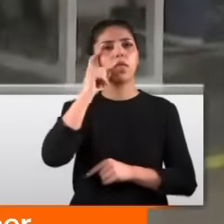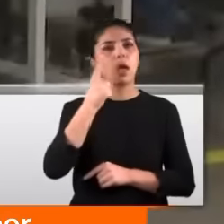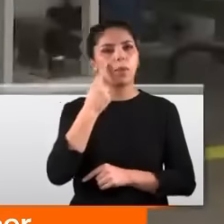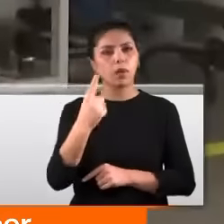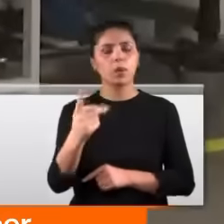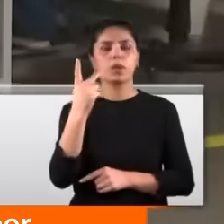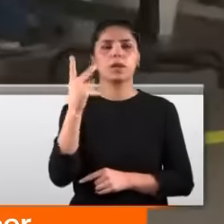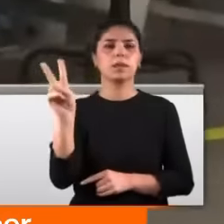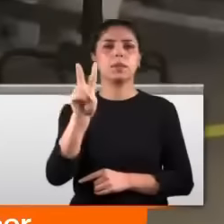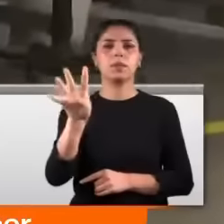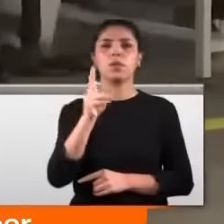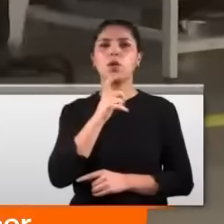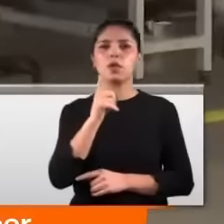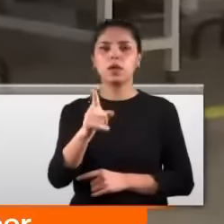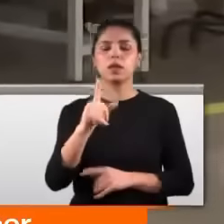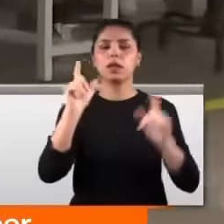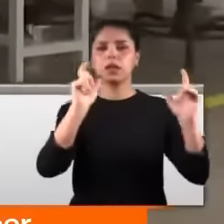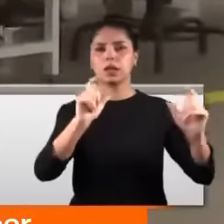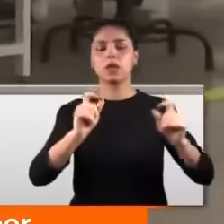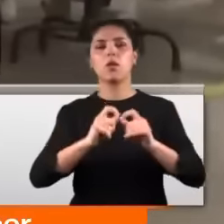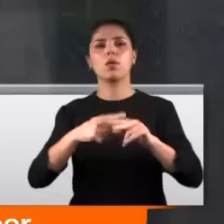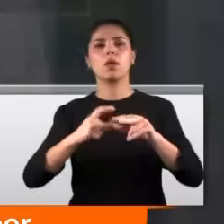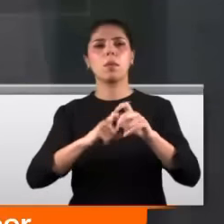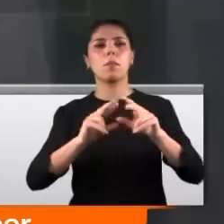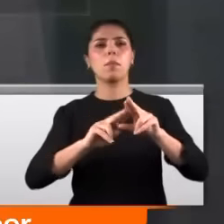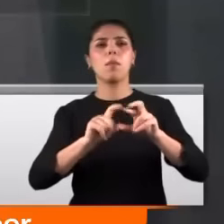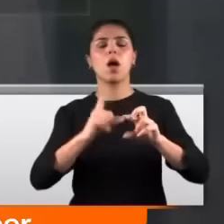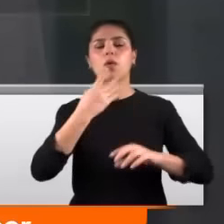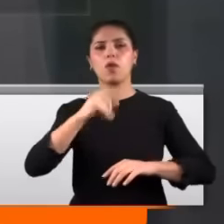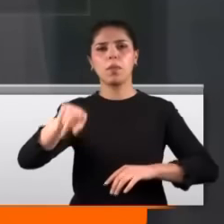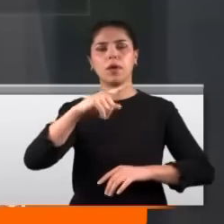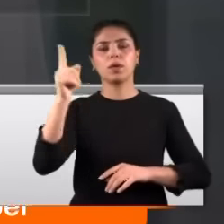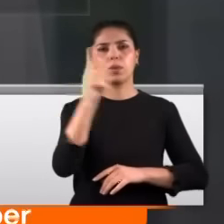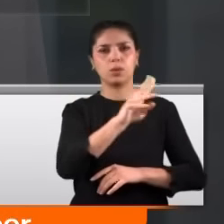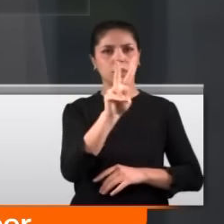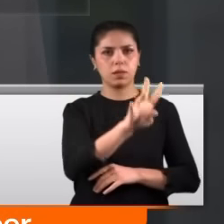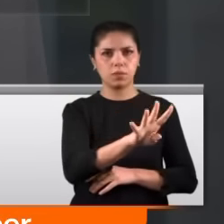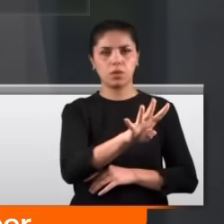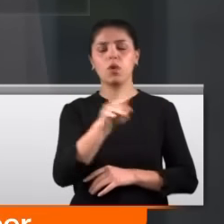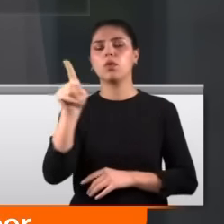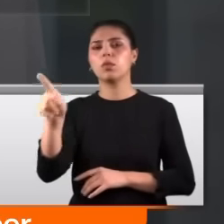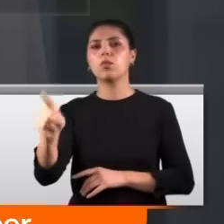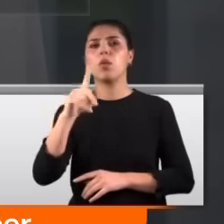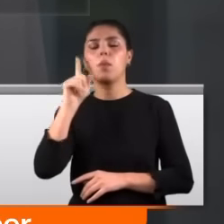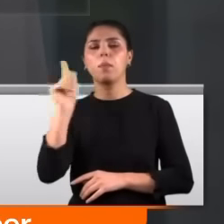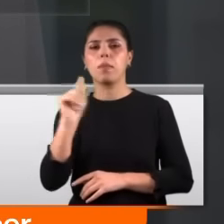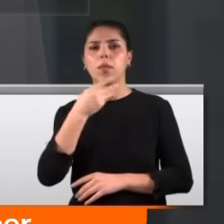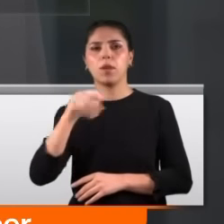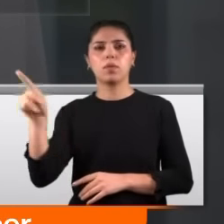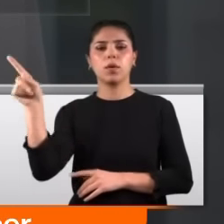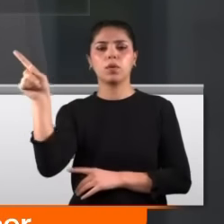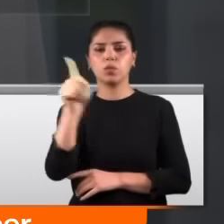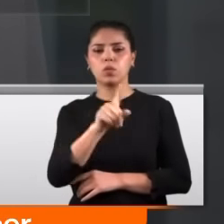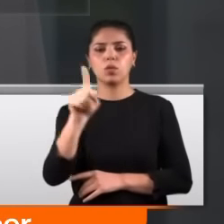göre 2024 yılında SSK ve Bağkur emeklileri %24, memur emeklileri ise %18,6